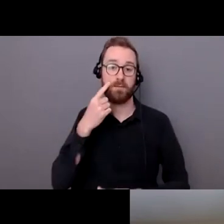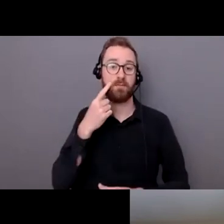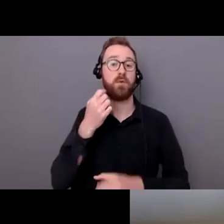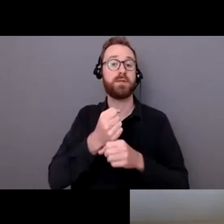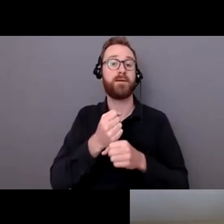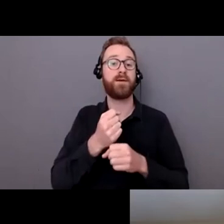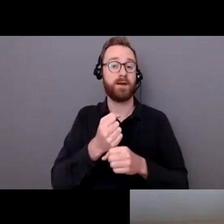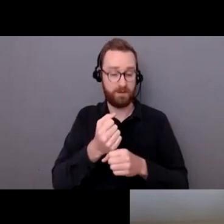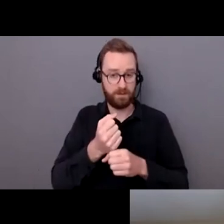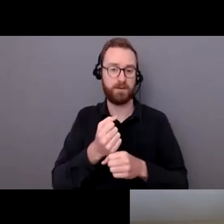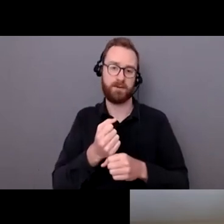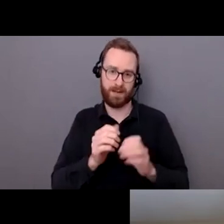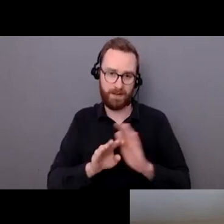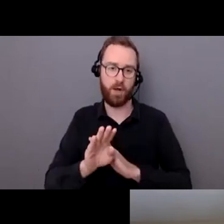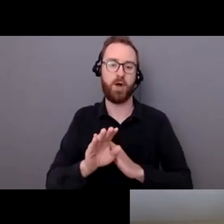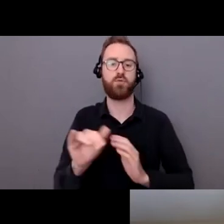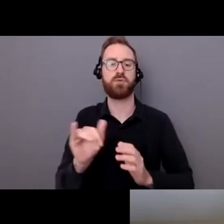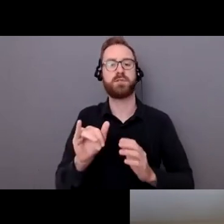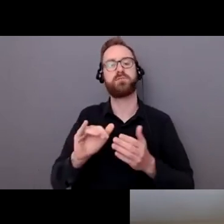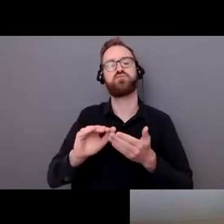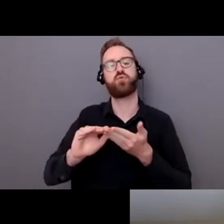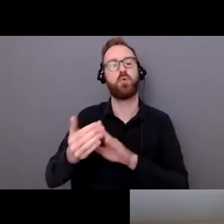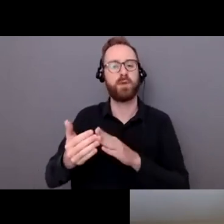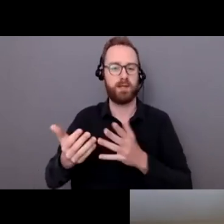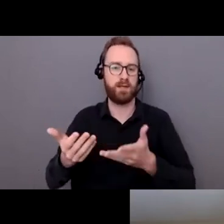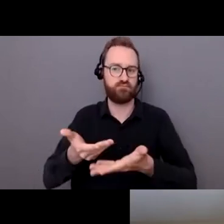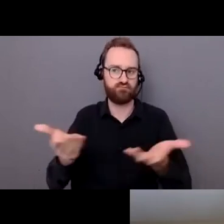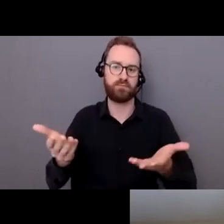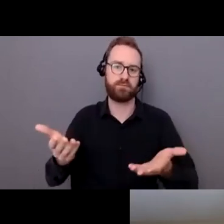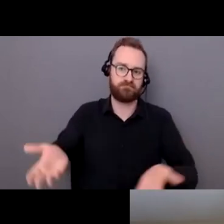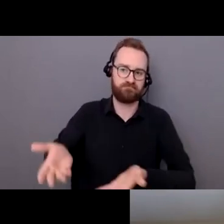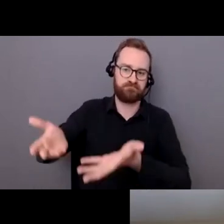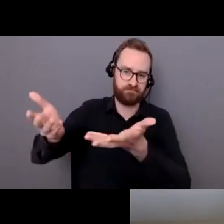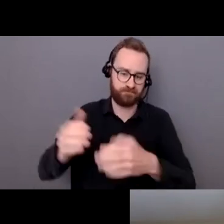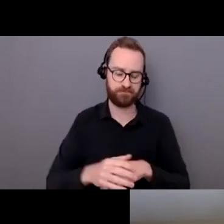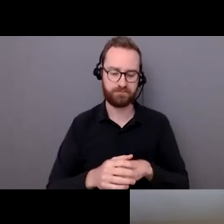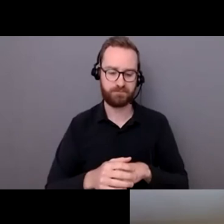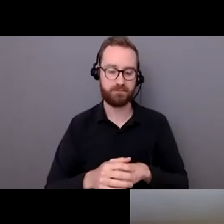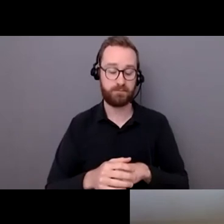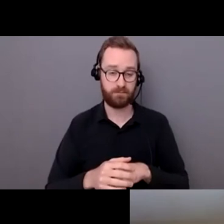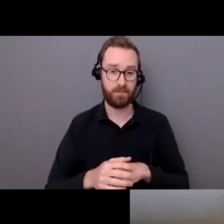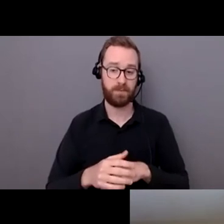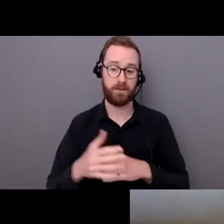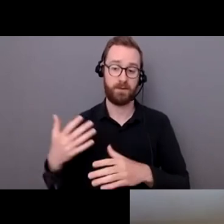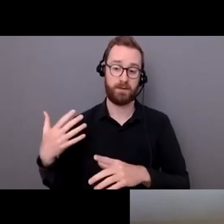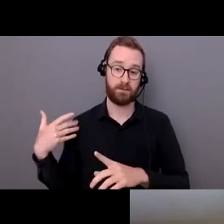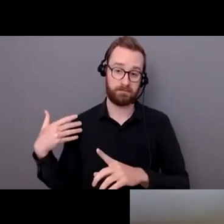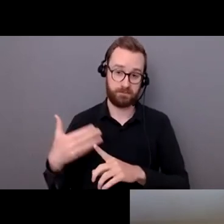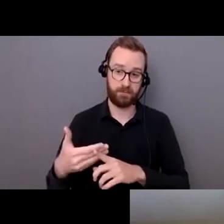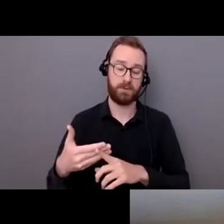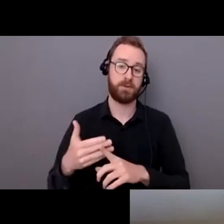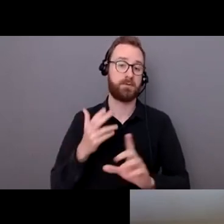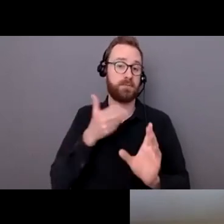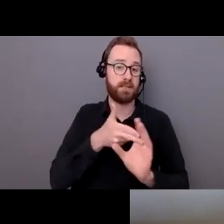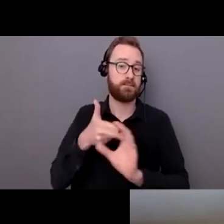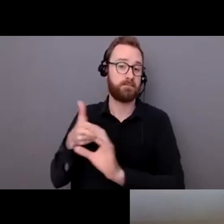et dans les communautés. Au fil du temps, il s'est ainsi beaucoup impliqué dans diverses